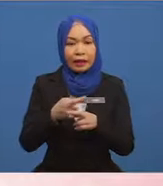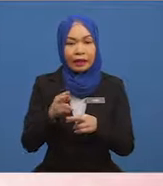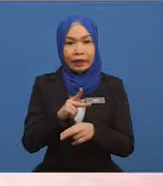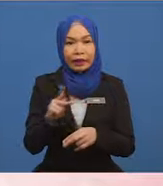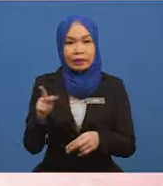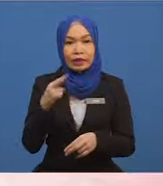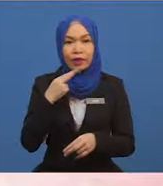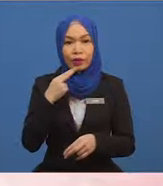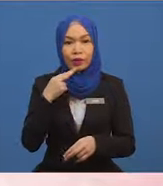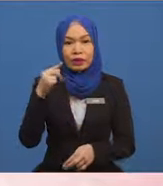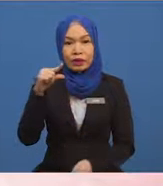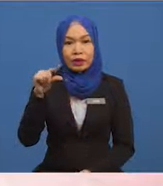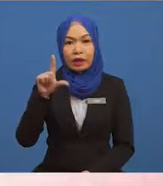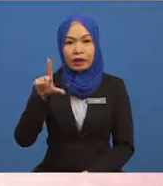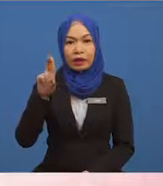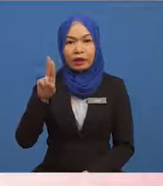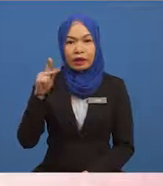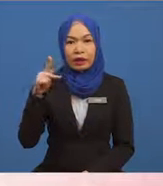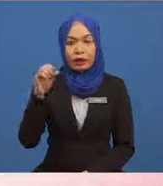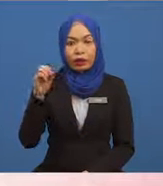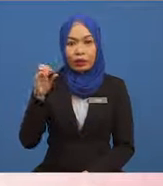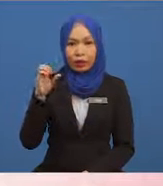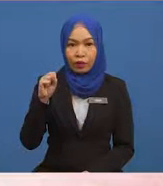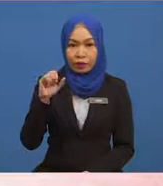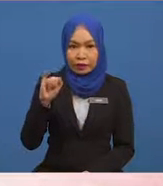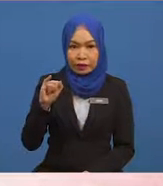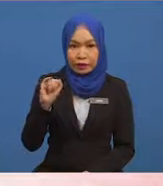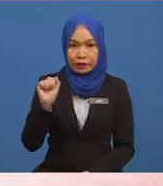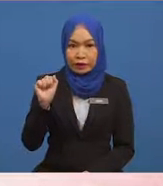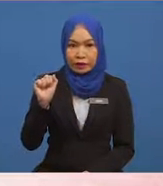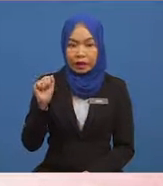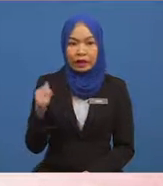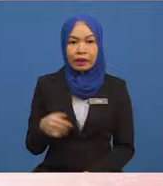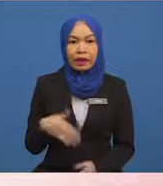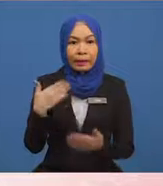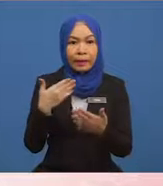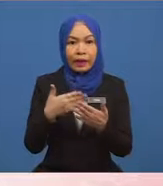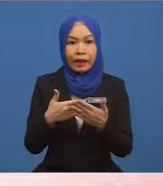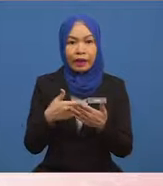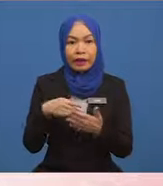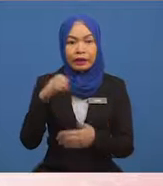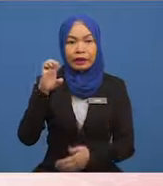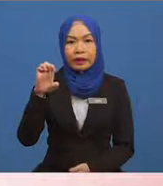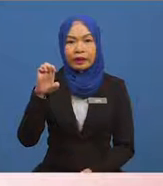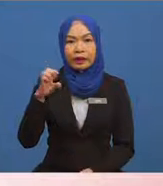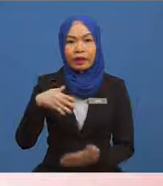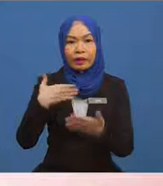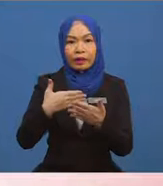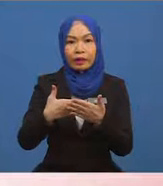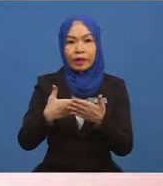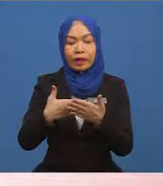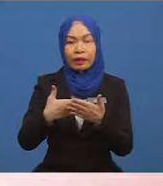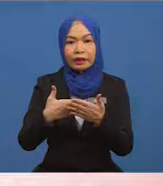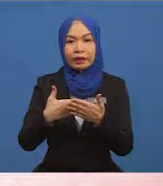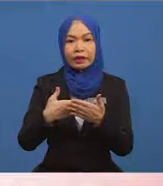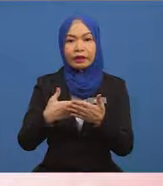lengkap kepada etanol, karbon dioksida dan tenaga. Jumlah tenaga